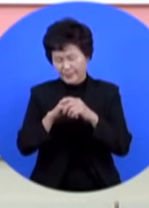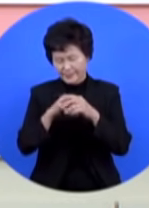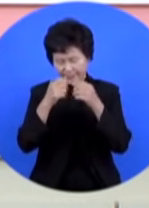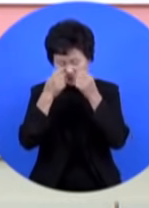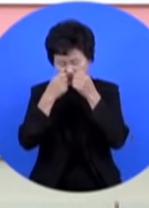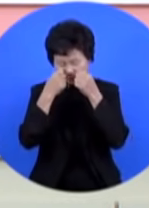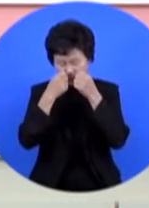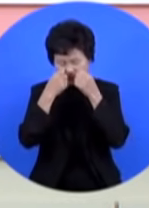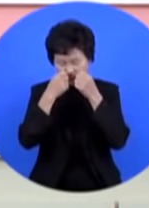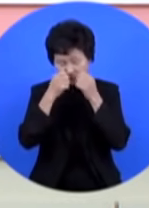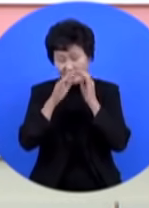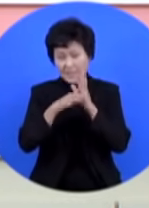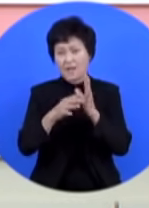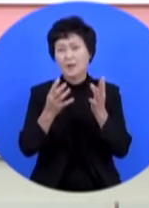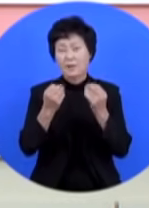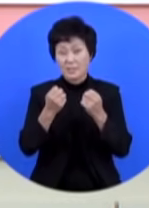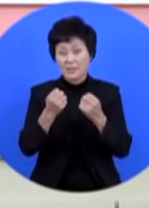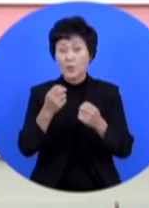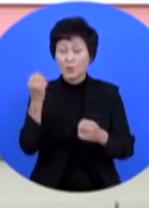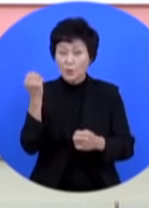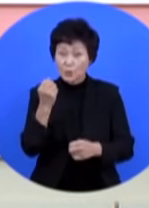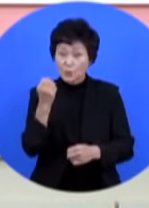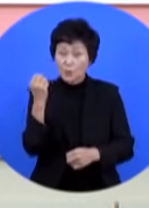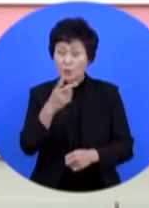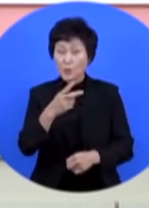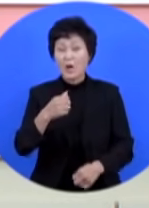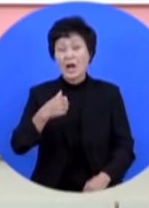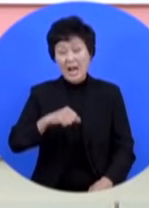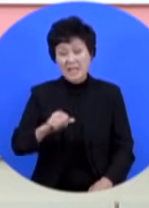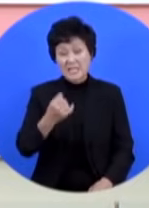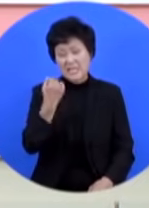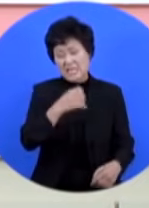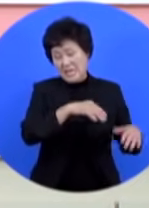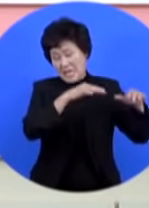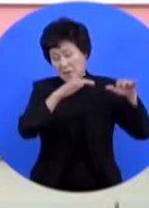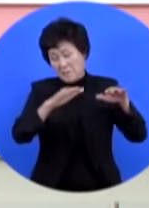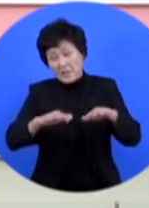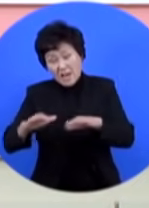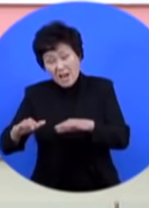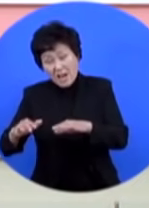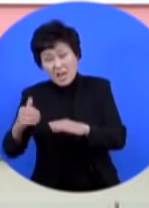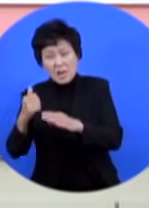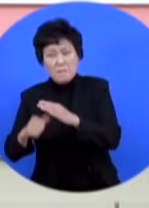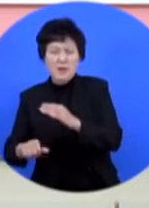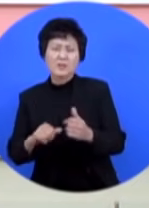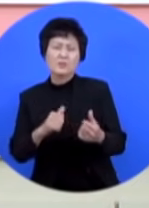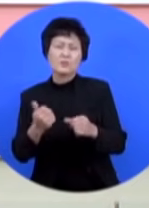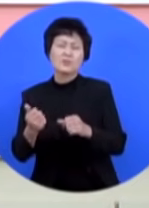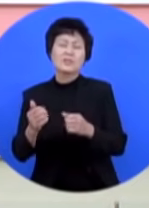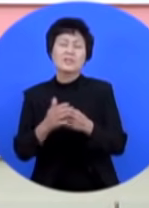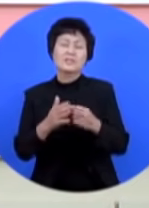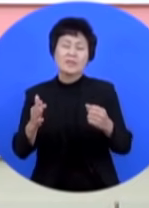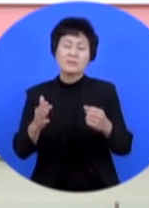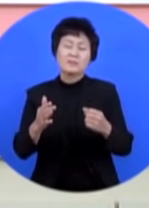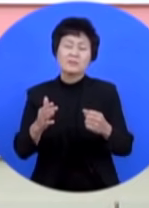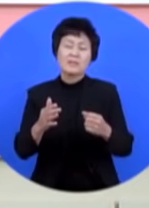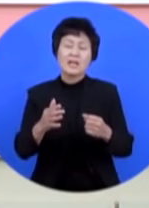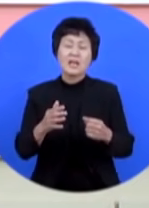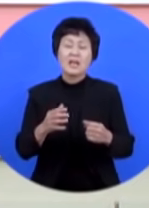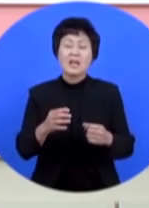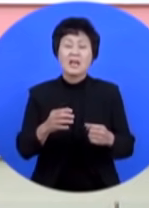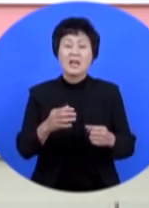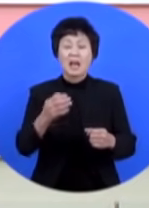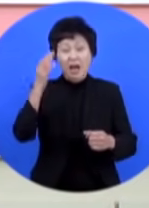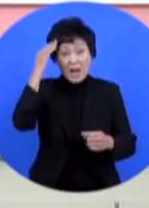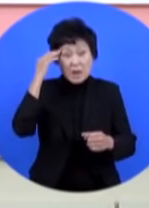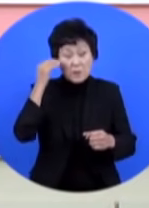예. 또 바다에서 그랬기 때문에 그 삼천포 참 바다에 가가지고 같이 눈물 흘리고 통곡한 적도